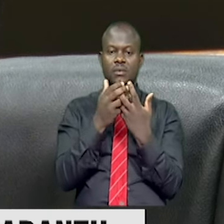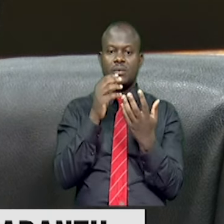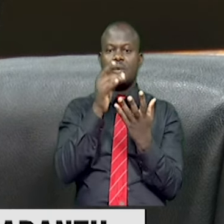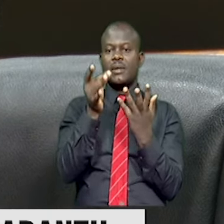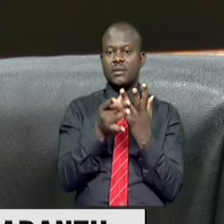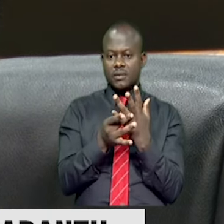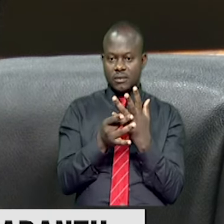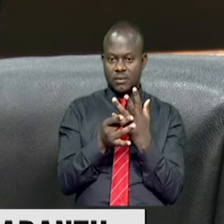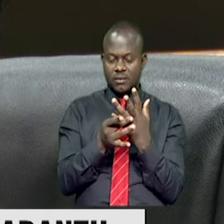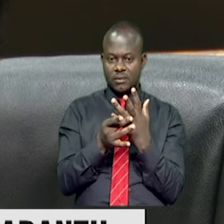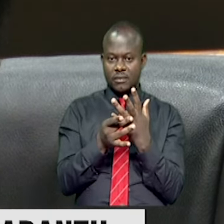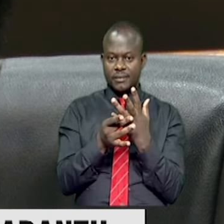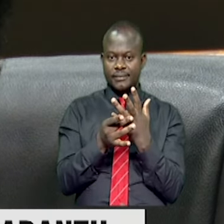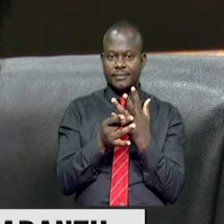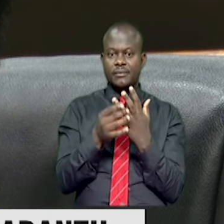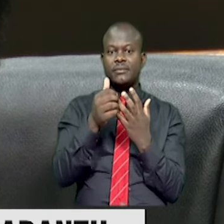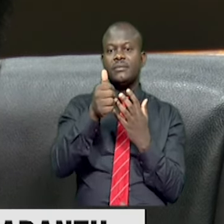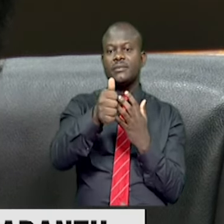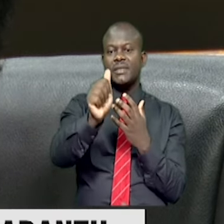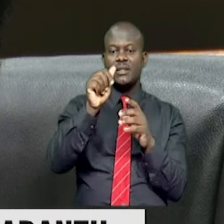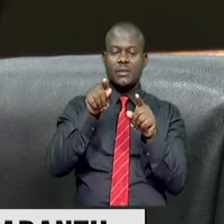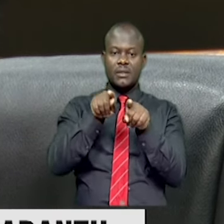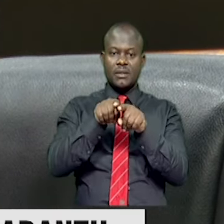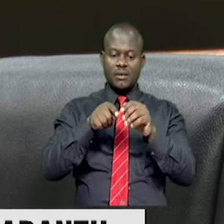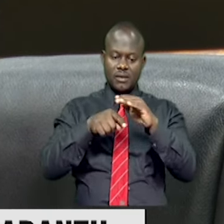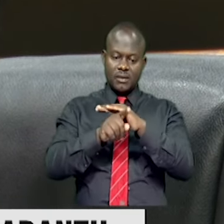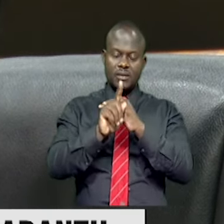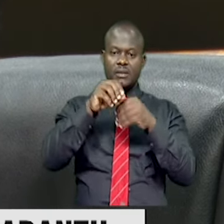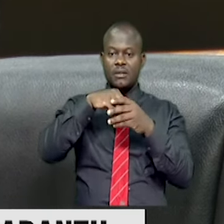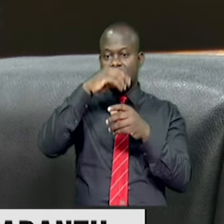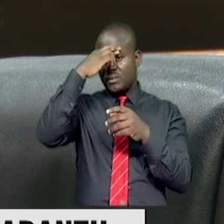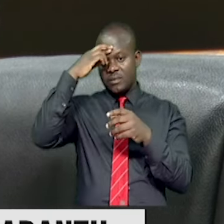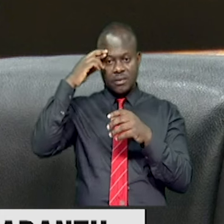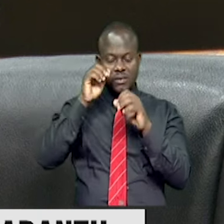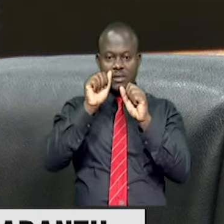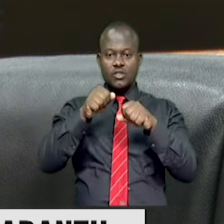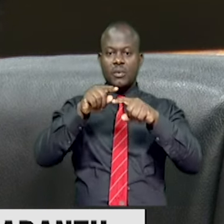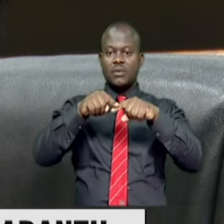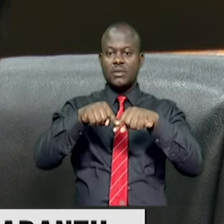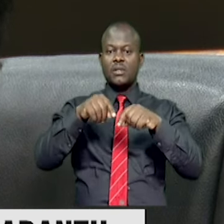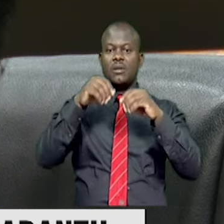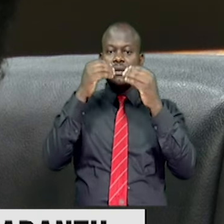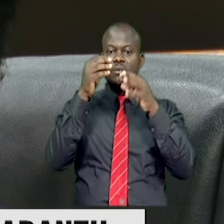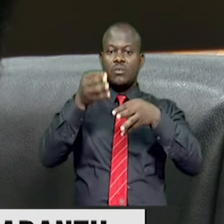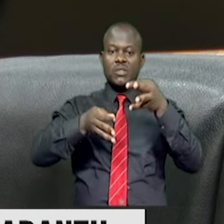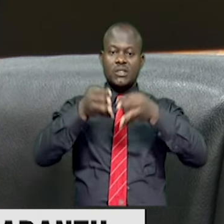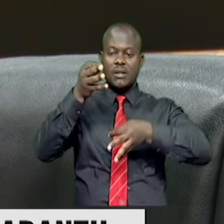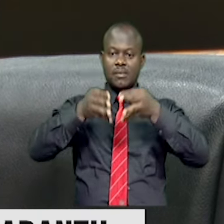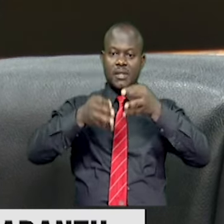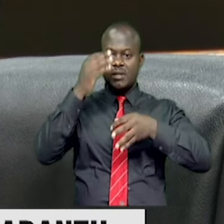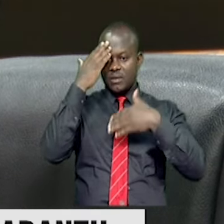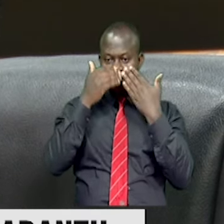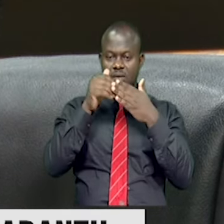kw'abashyingiranywe. Iyo ngiyo nayo ikinjira mu mpamvu ishobora gushingirwaho n'umucamanza kugira